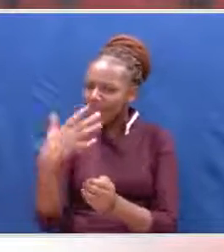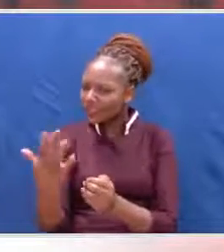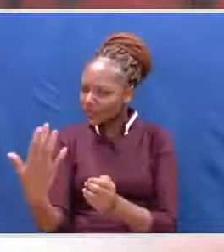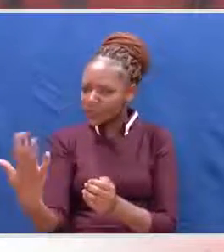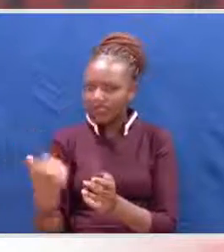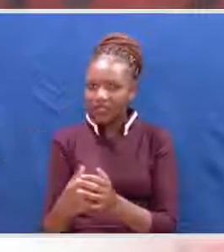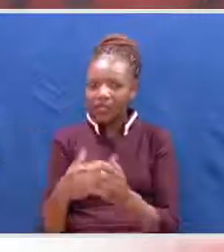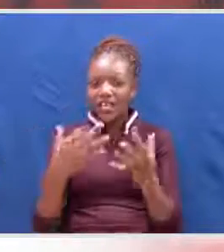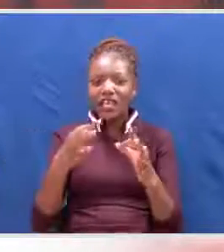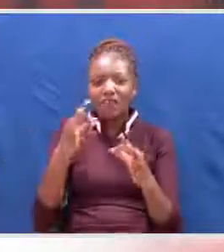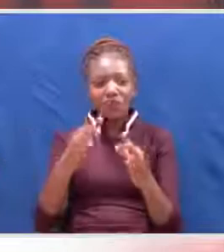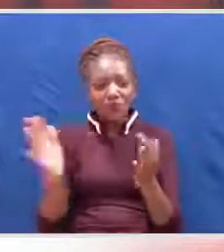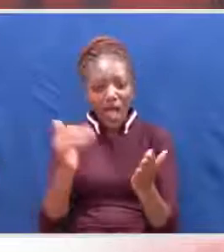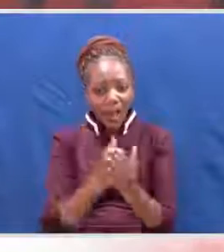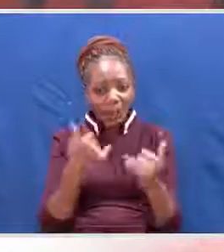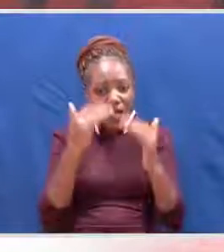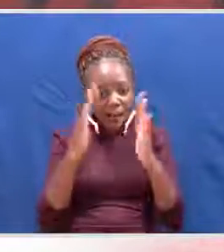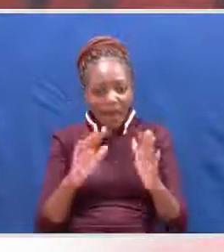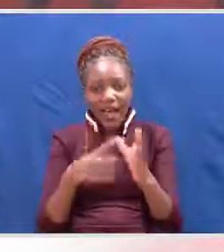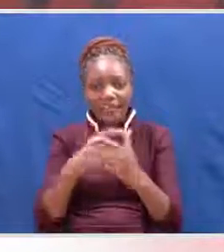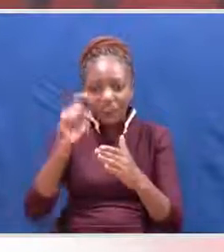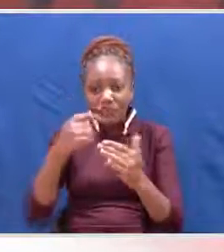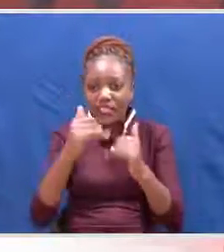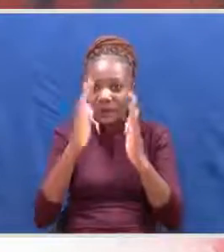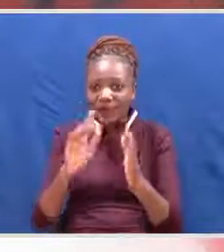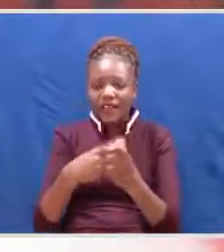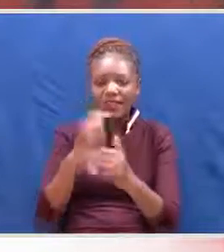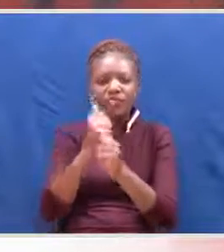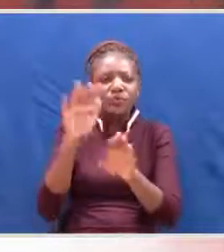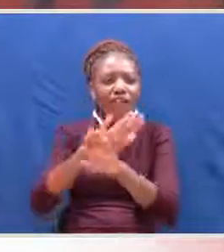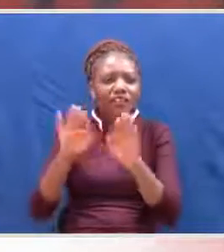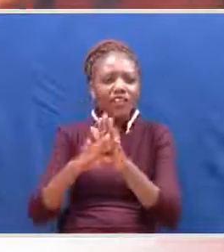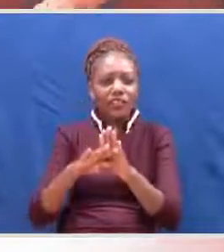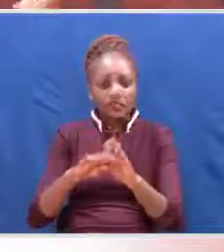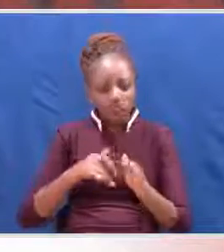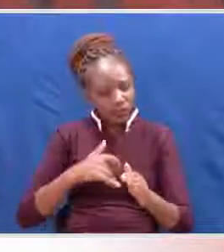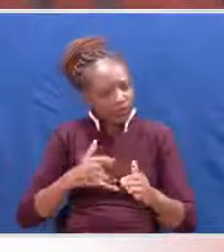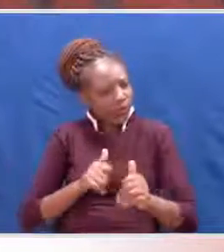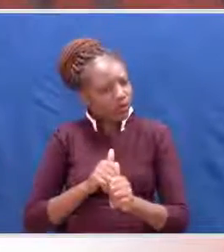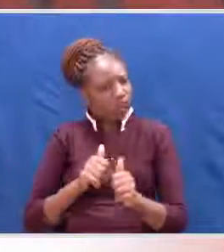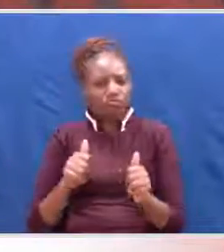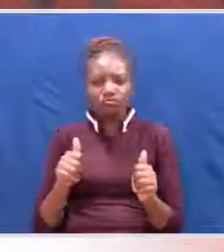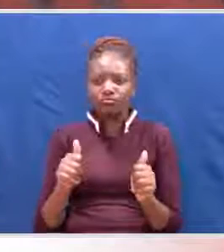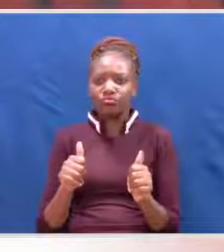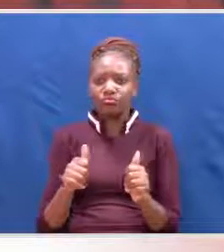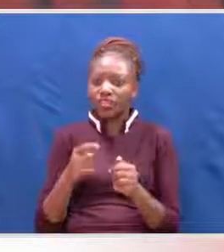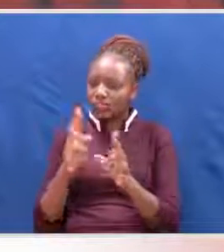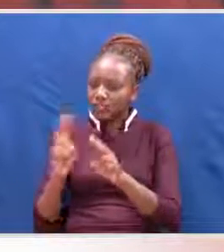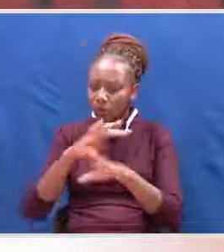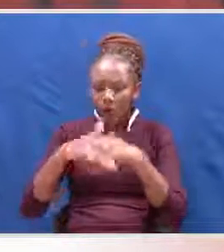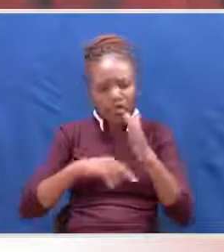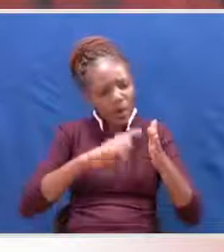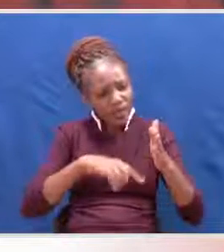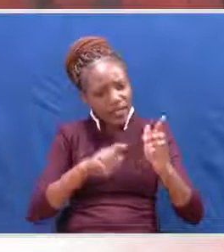they really treasure him, they need him, they will do everything to make sure he recovers. This is common in all industries, not only football.